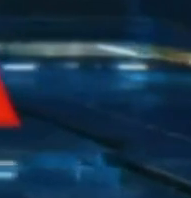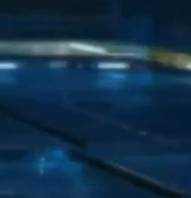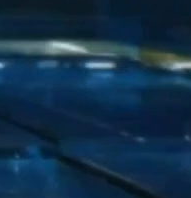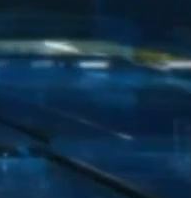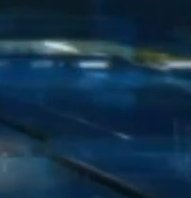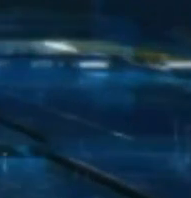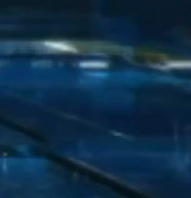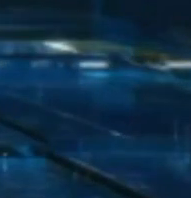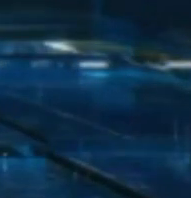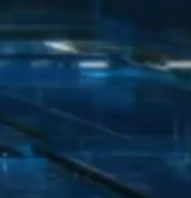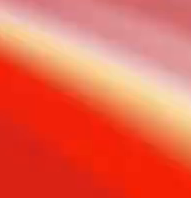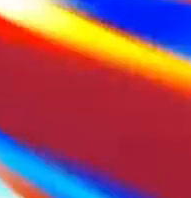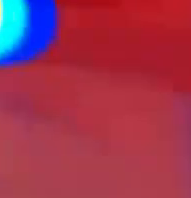වැරදි.